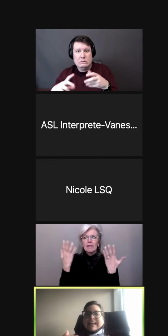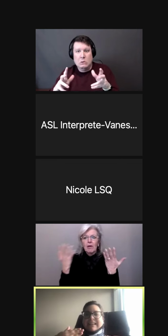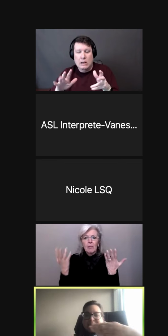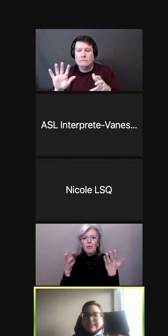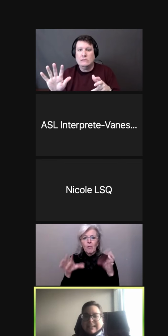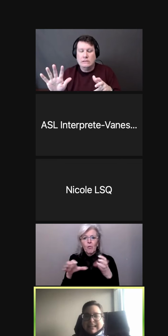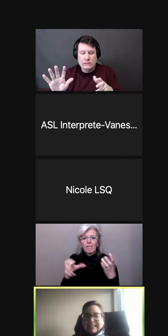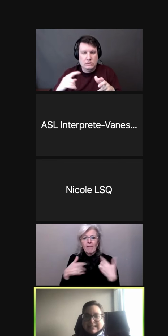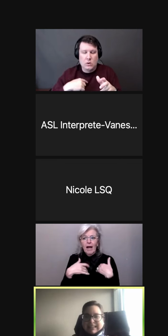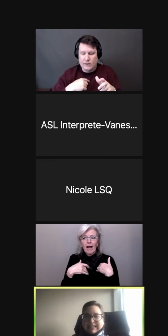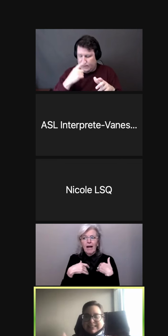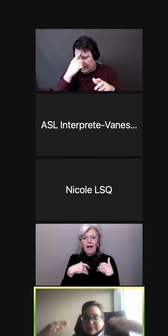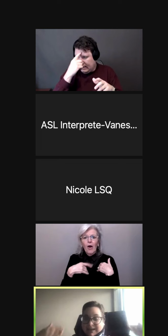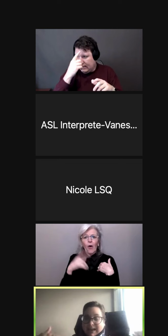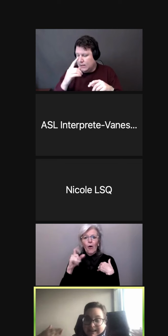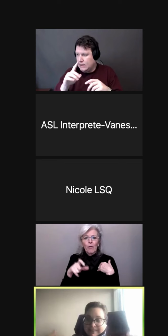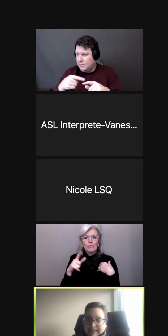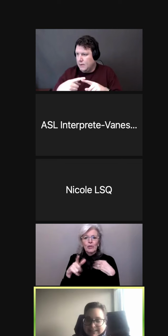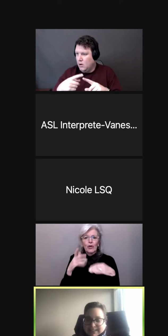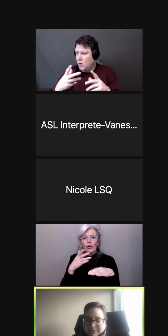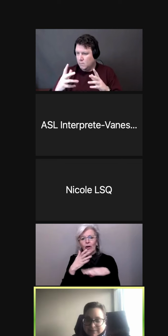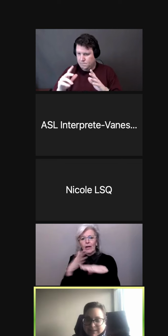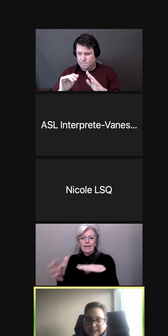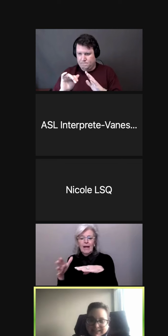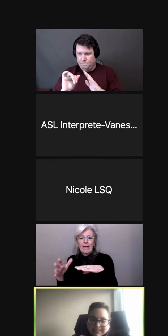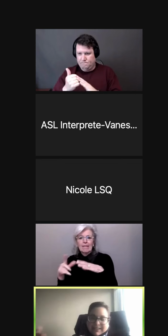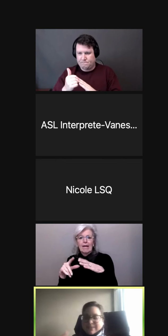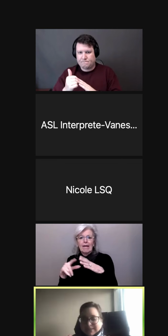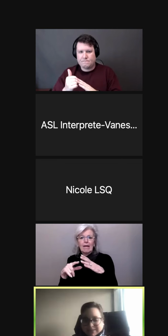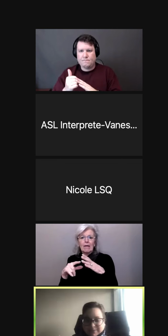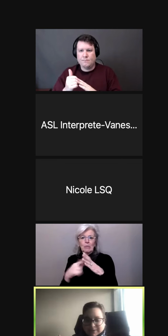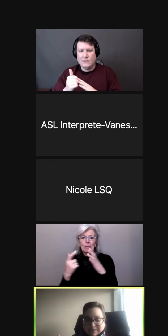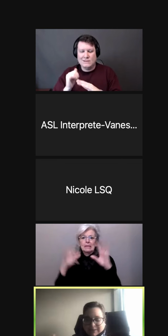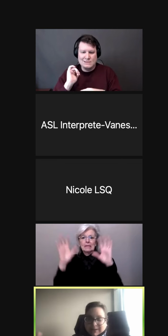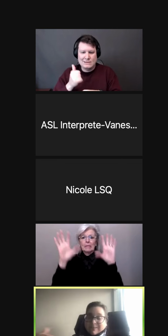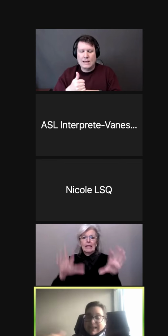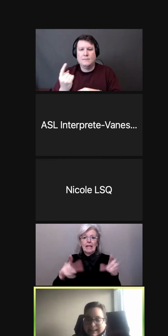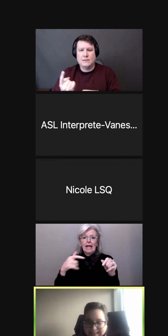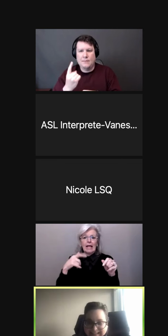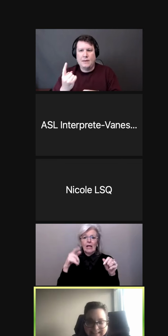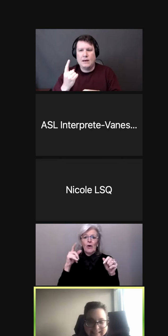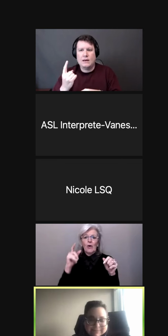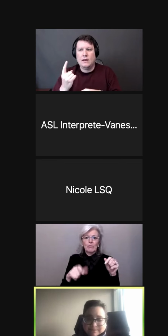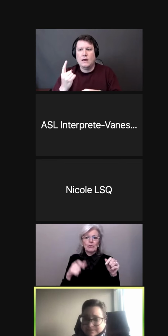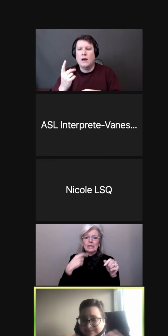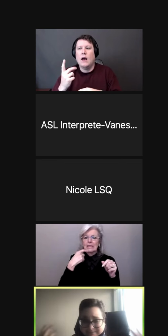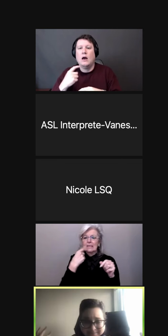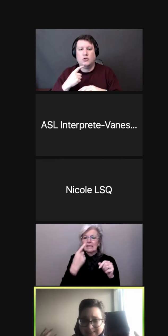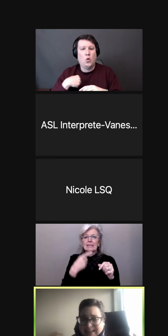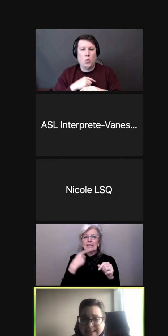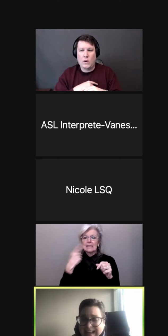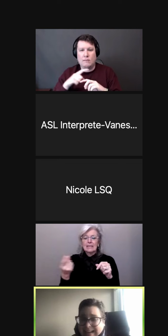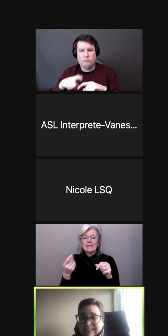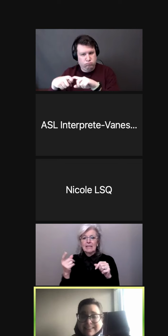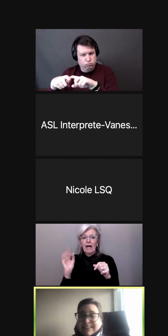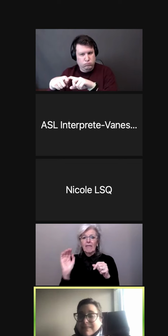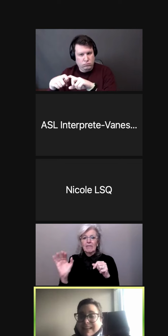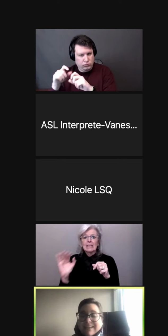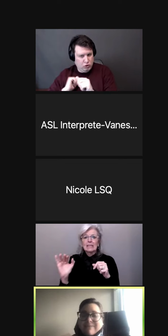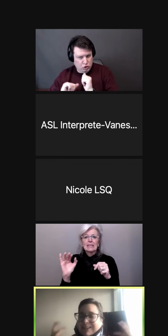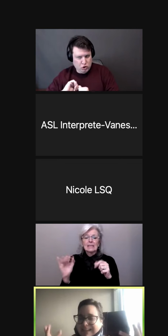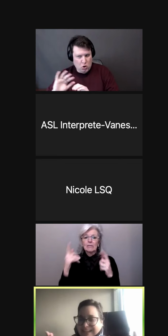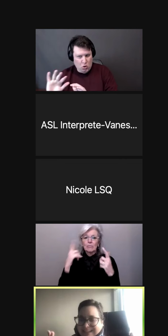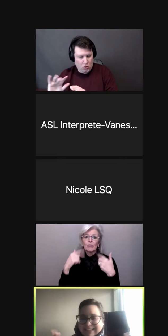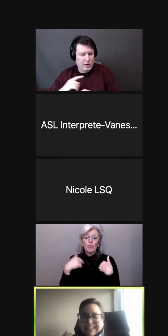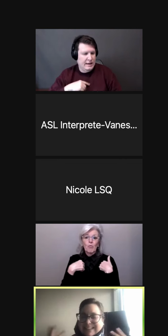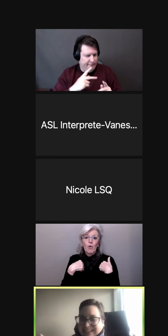faire nous avons dû retarder le début du spectacle et créer des directives pour moi